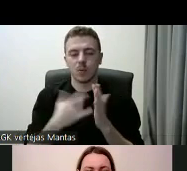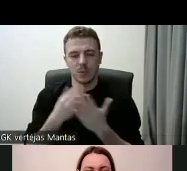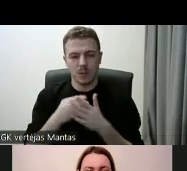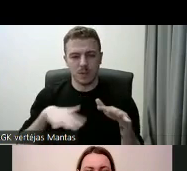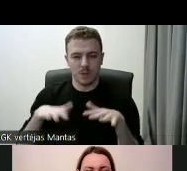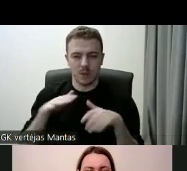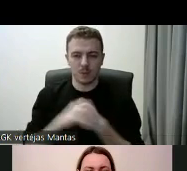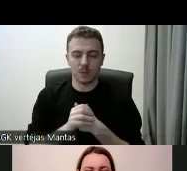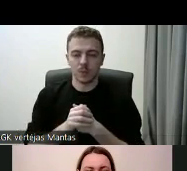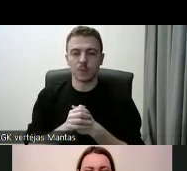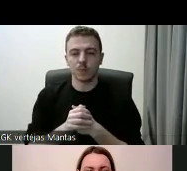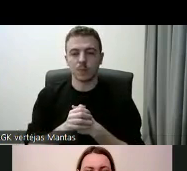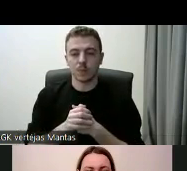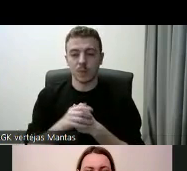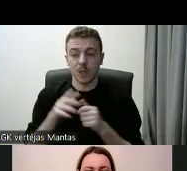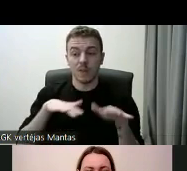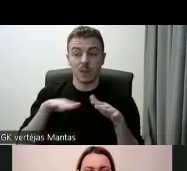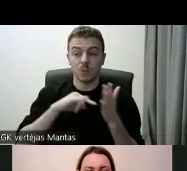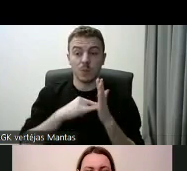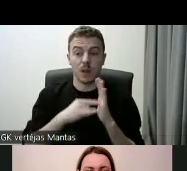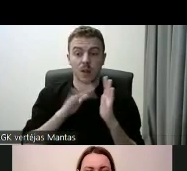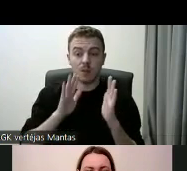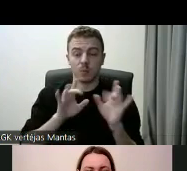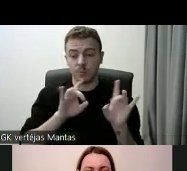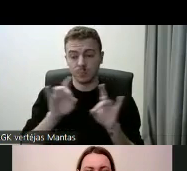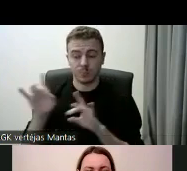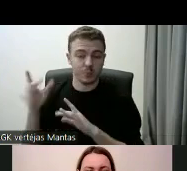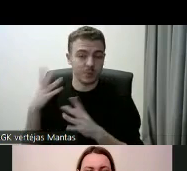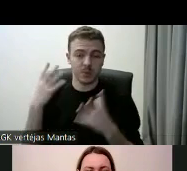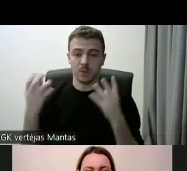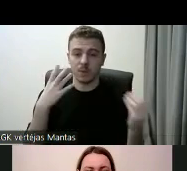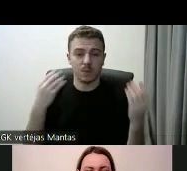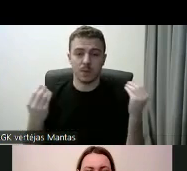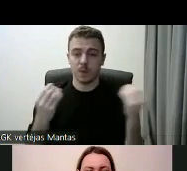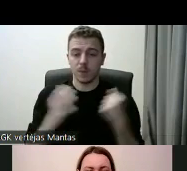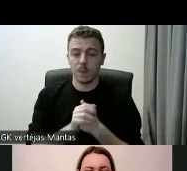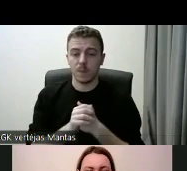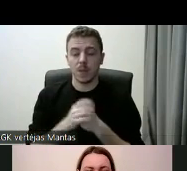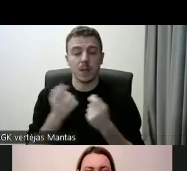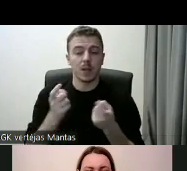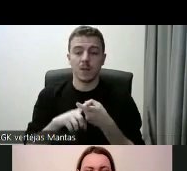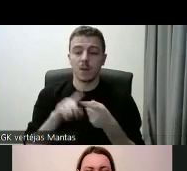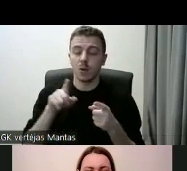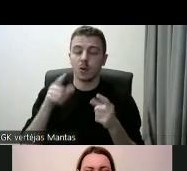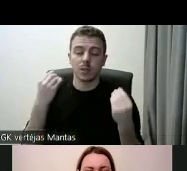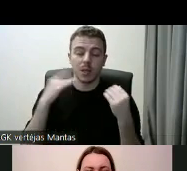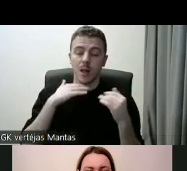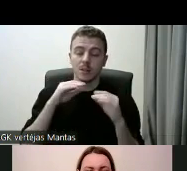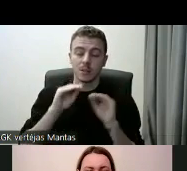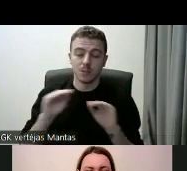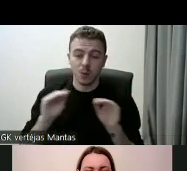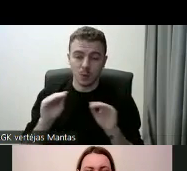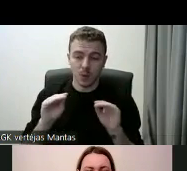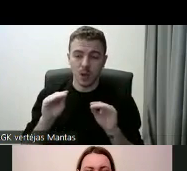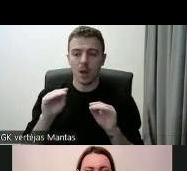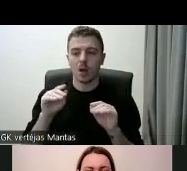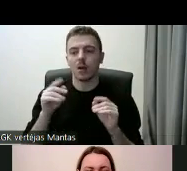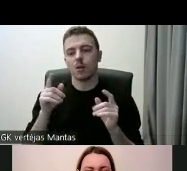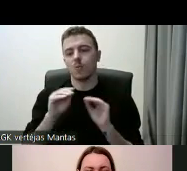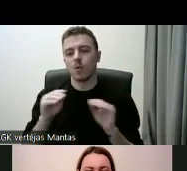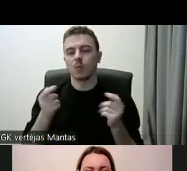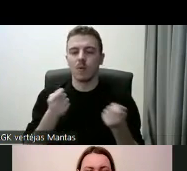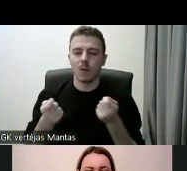veiksmų planai atrodys skirtingai, priklausomai nuo to, ar jūs esate klasės mokytoja, ar jūs esate mokymosi